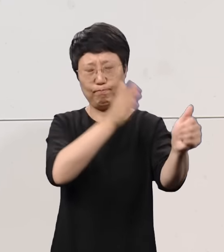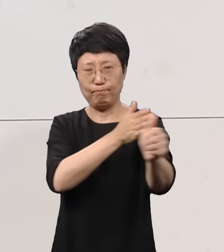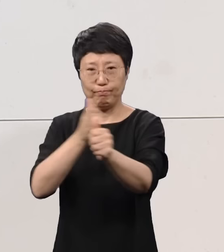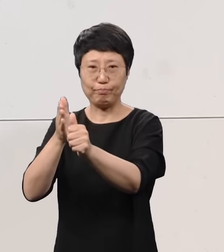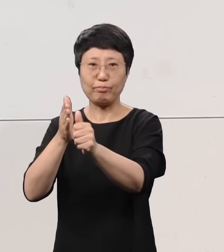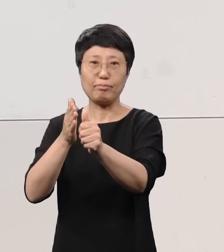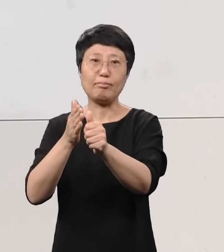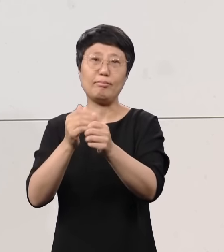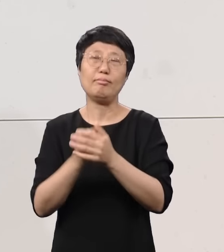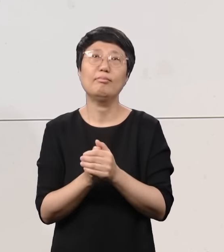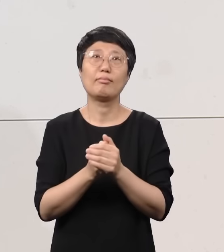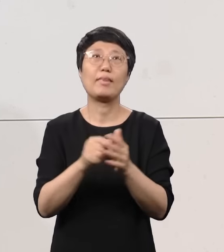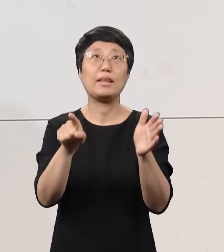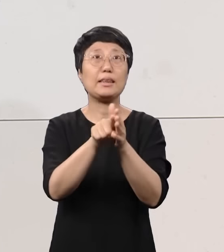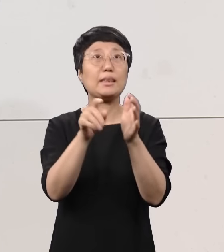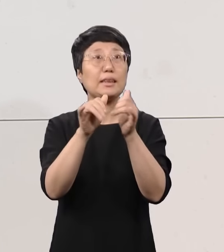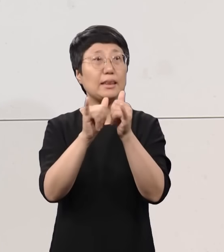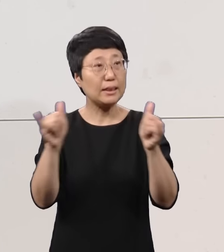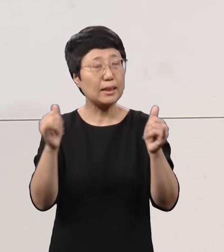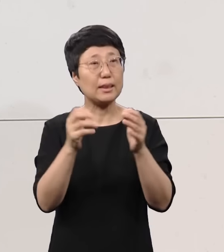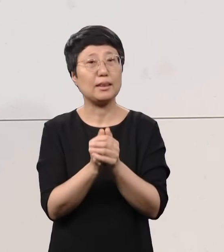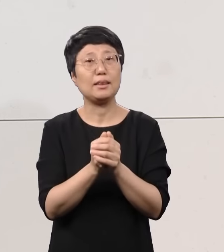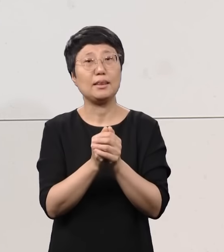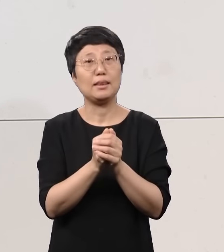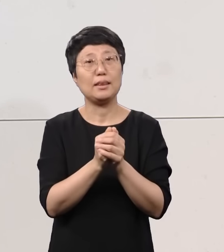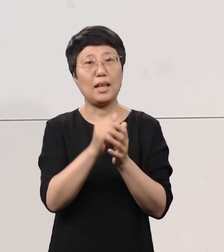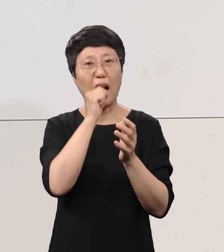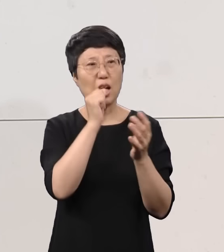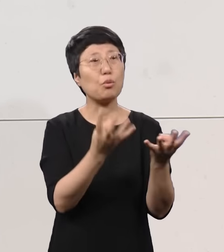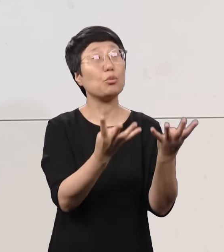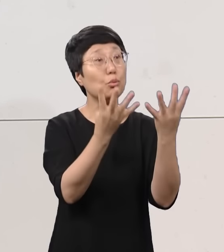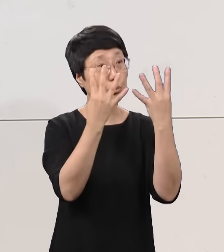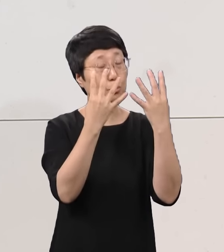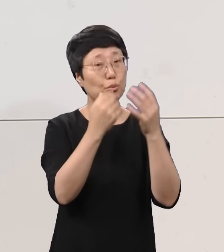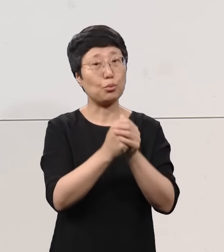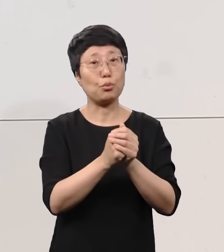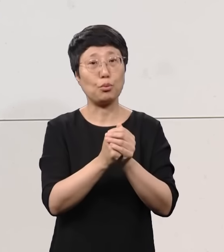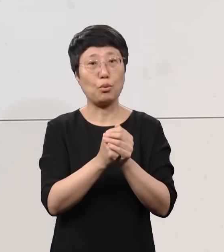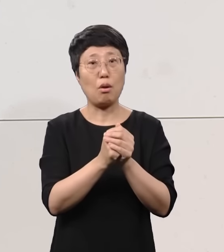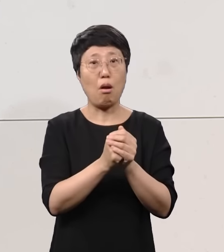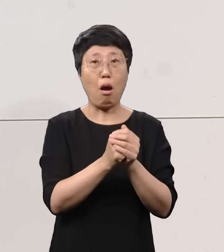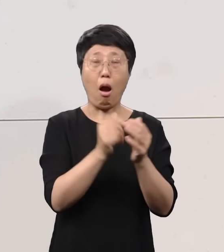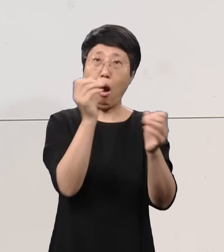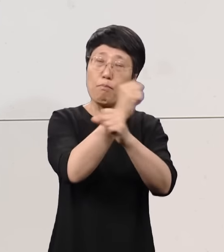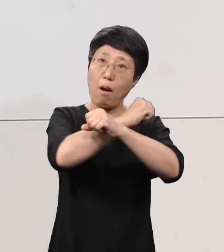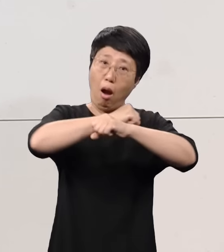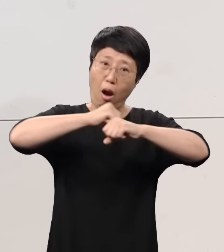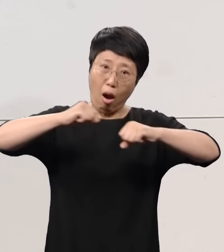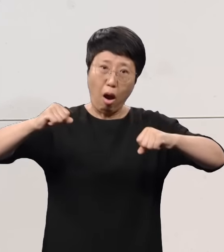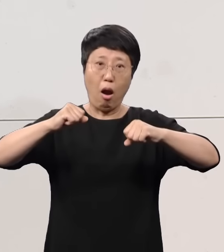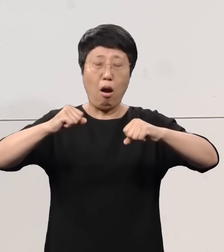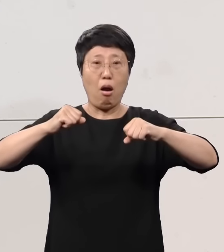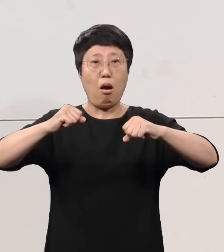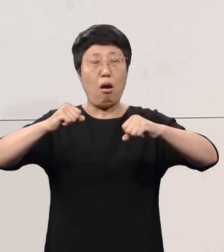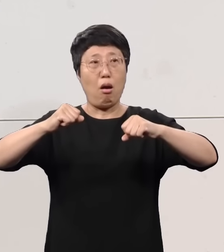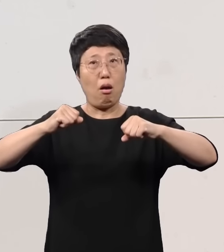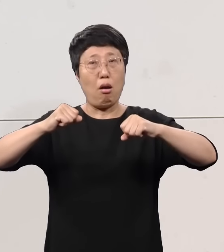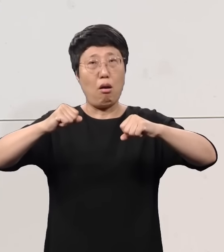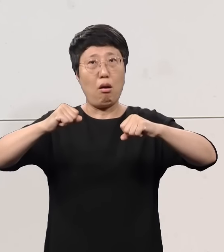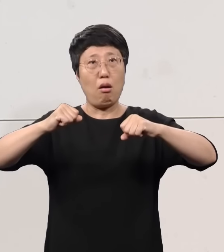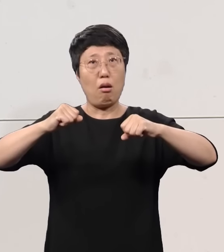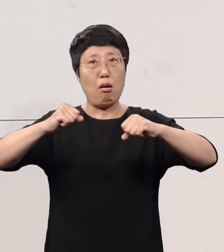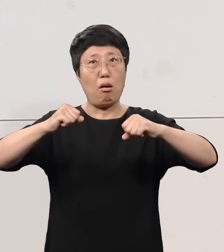성당 신자들은 또한 교도소에 있는 중성 교도소가 되게 큽니다 교도소 안에네 개의